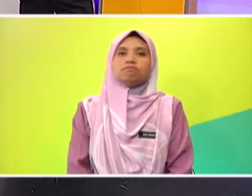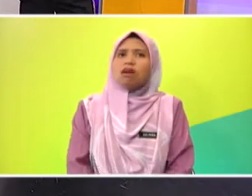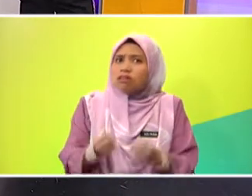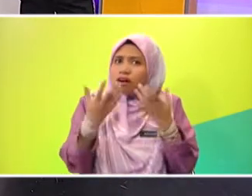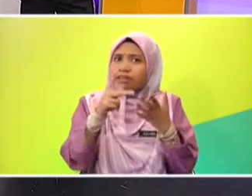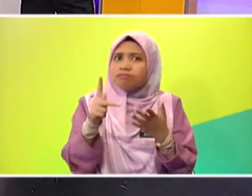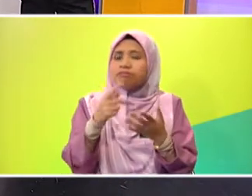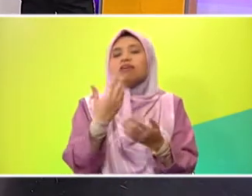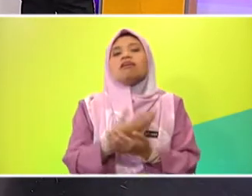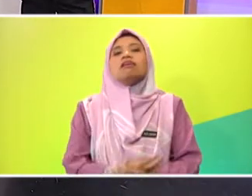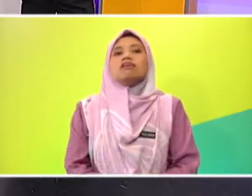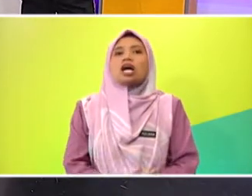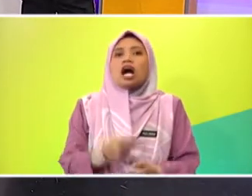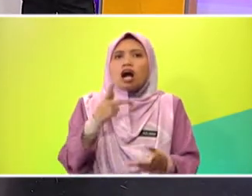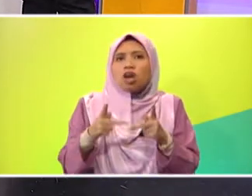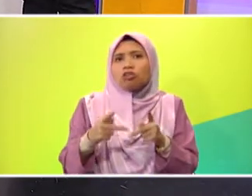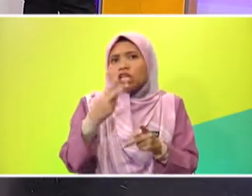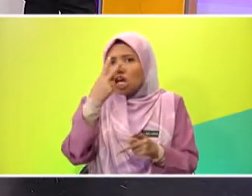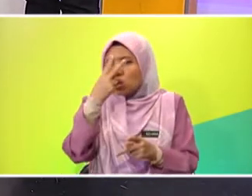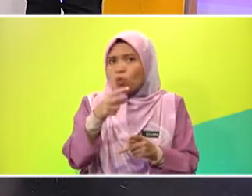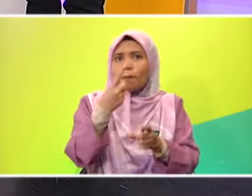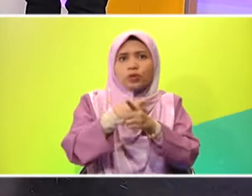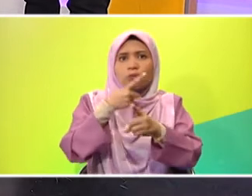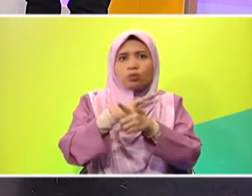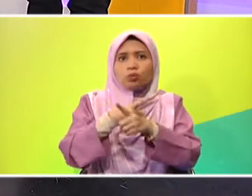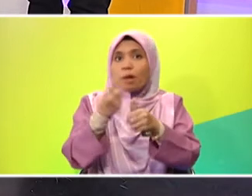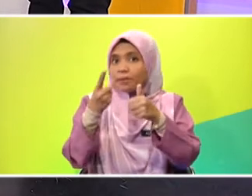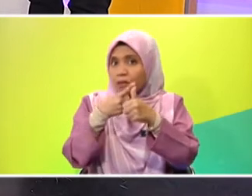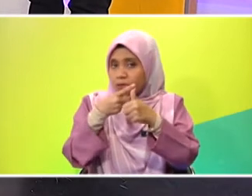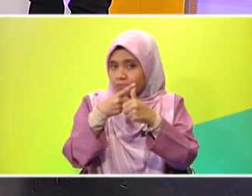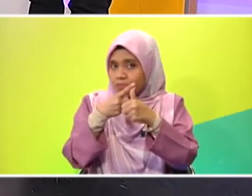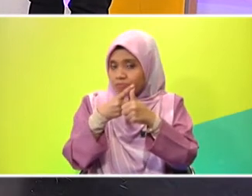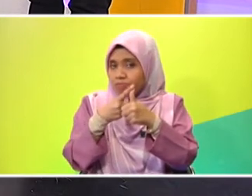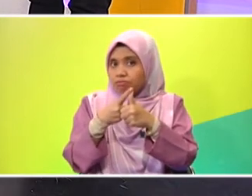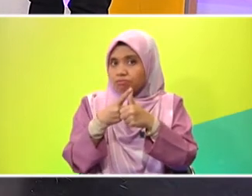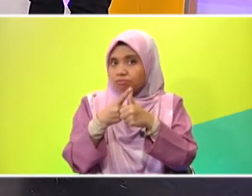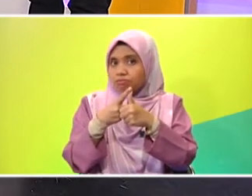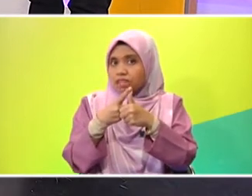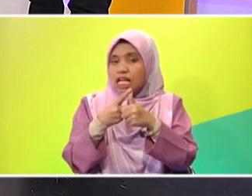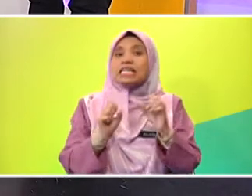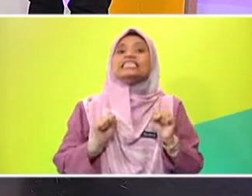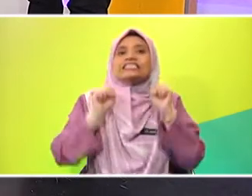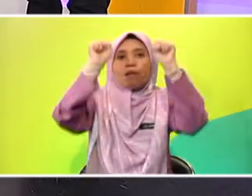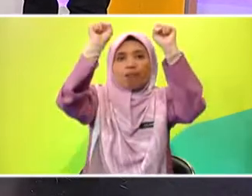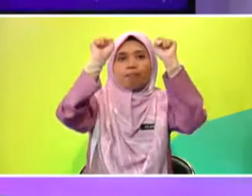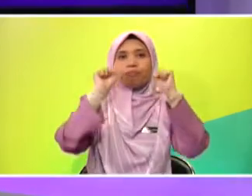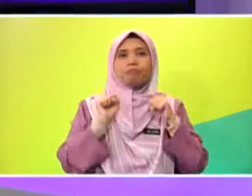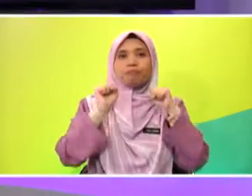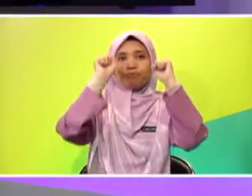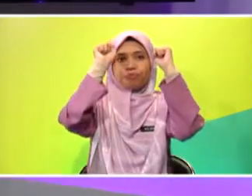sekolah sego ya cardinal kita amati kembali sego yang pertamanya kita ada activity senam robik